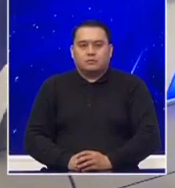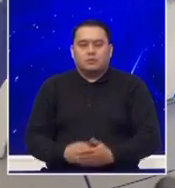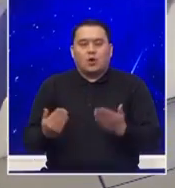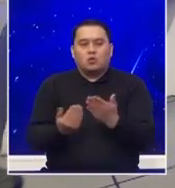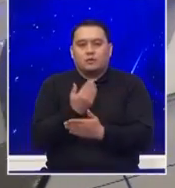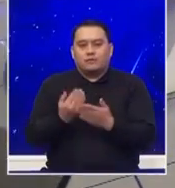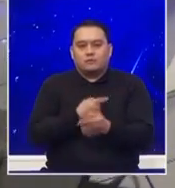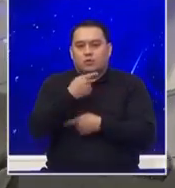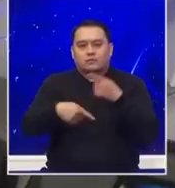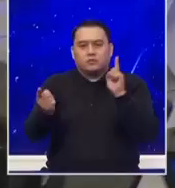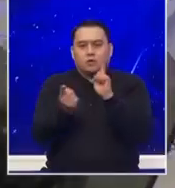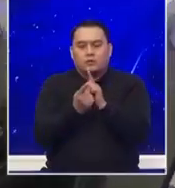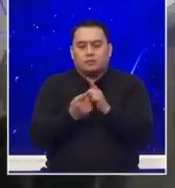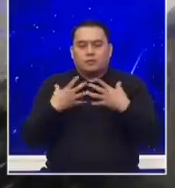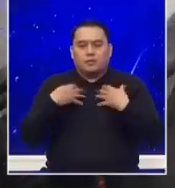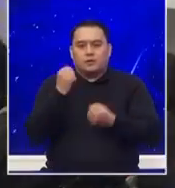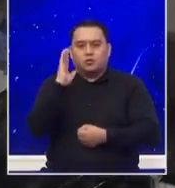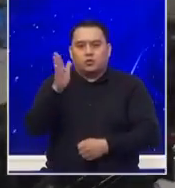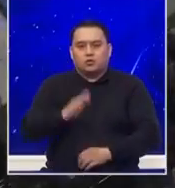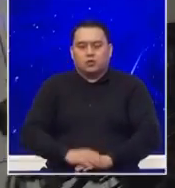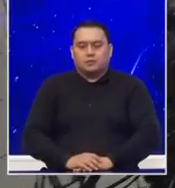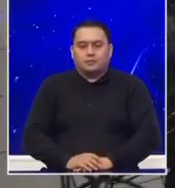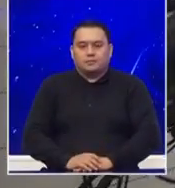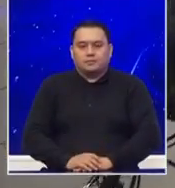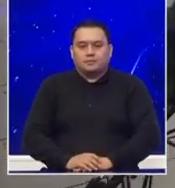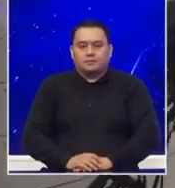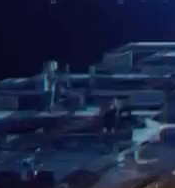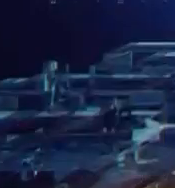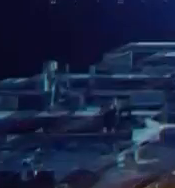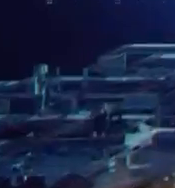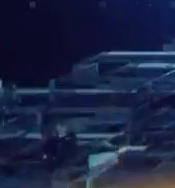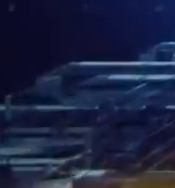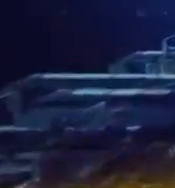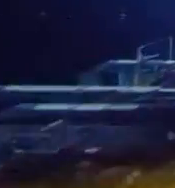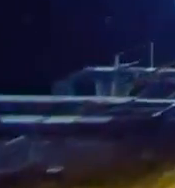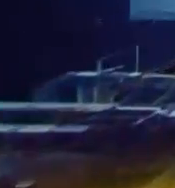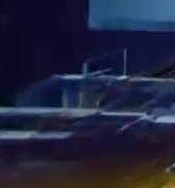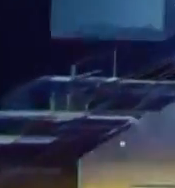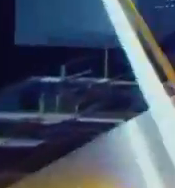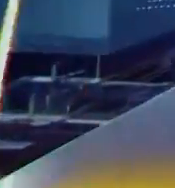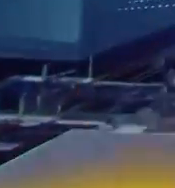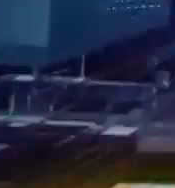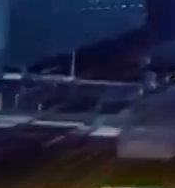Это были все новости к этому часу. Благодарю за внимание. До свидания.